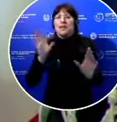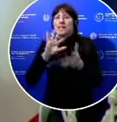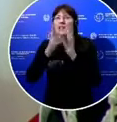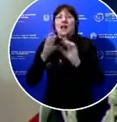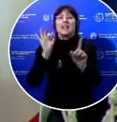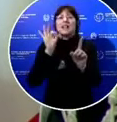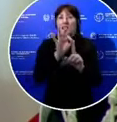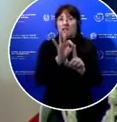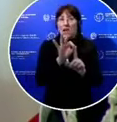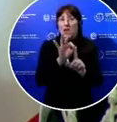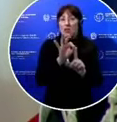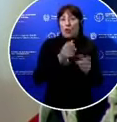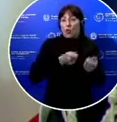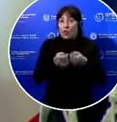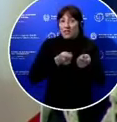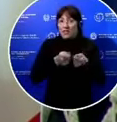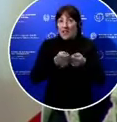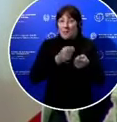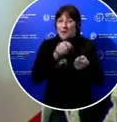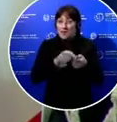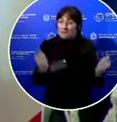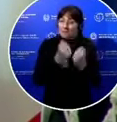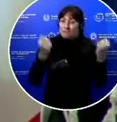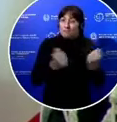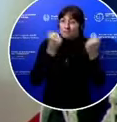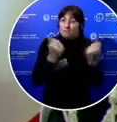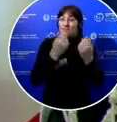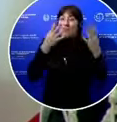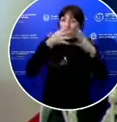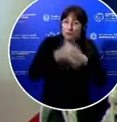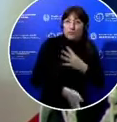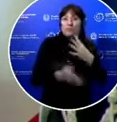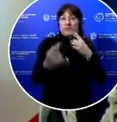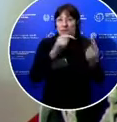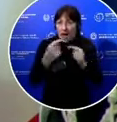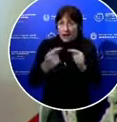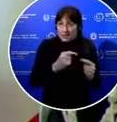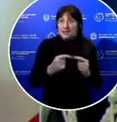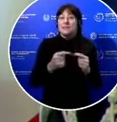di coordinamento dove promuovere approfondimento, dibattiti e soprattutto